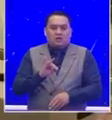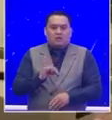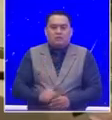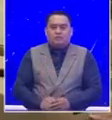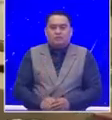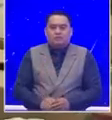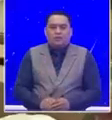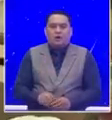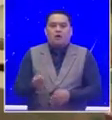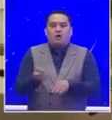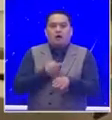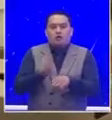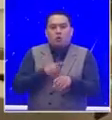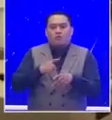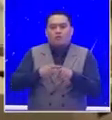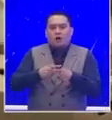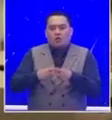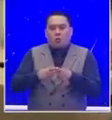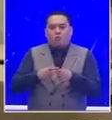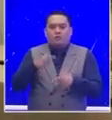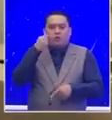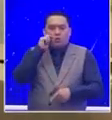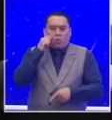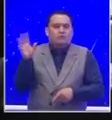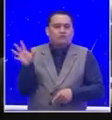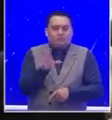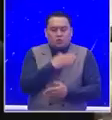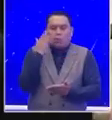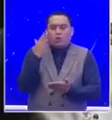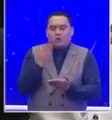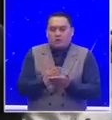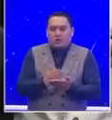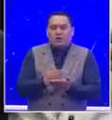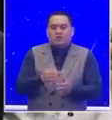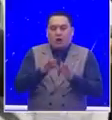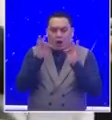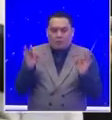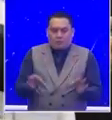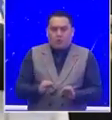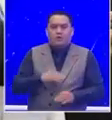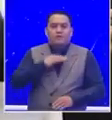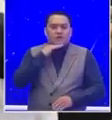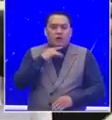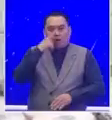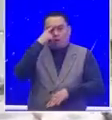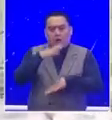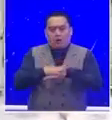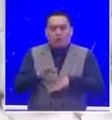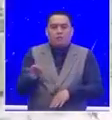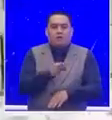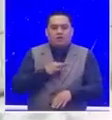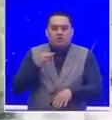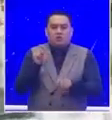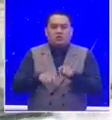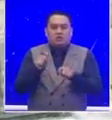сроки. Картошка, морковь, мука и сахар. Одним словом, все необходимое есть в достаточном количестве. Амандык Баталов лично проверил цены